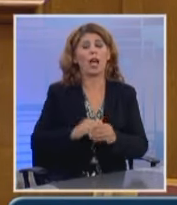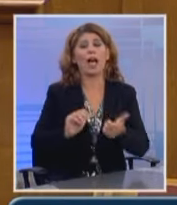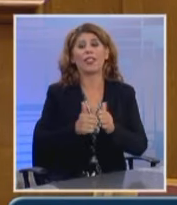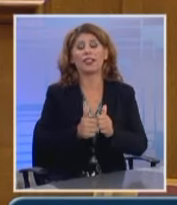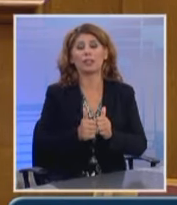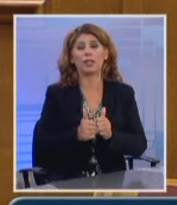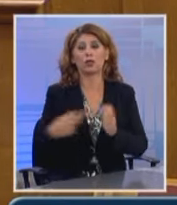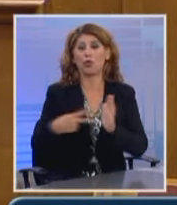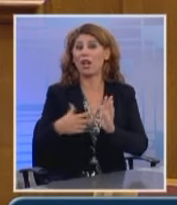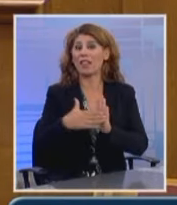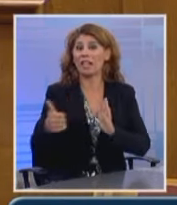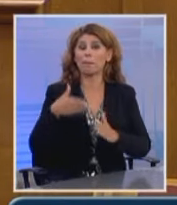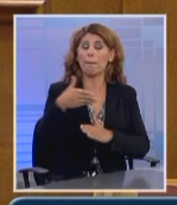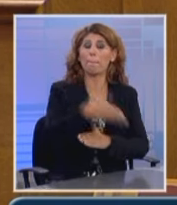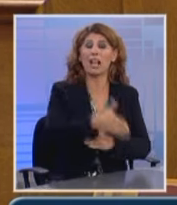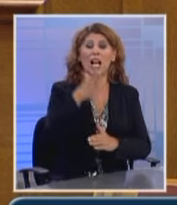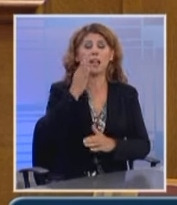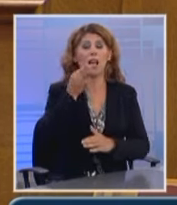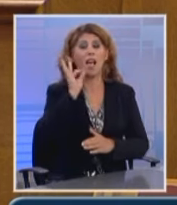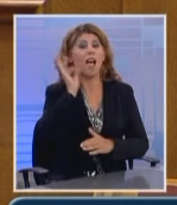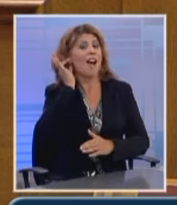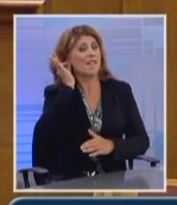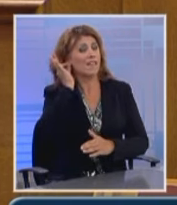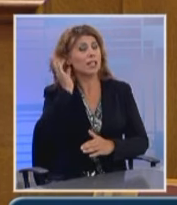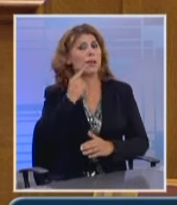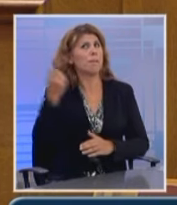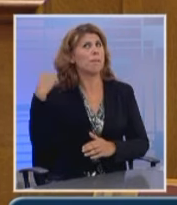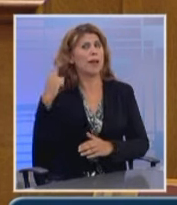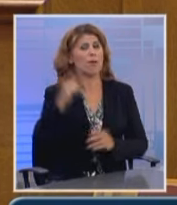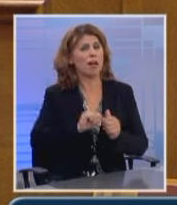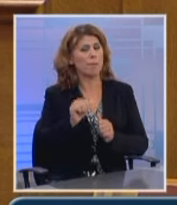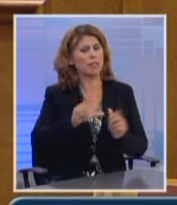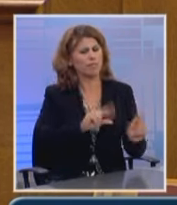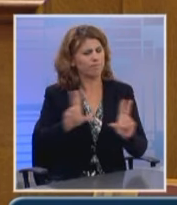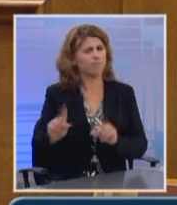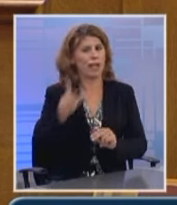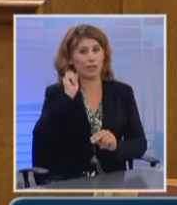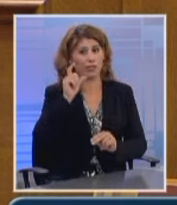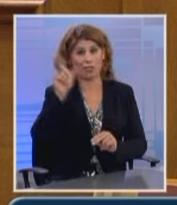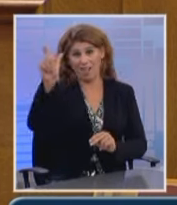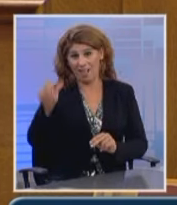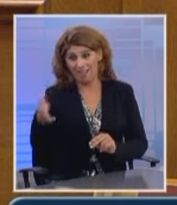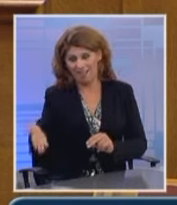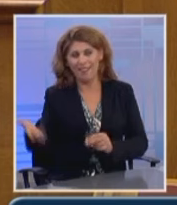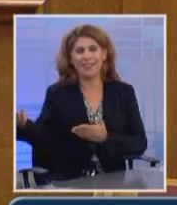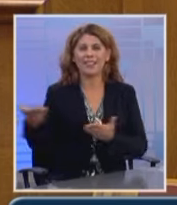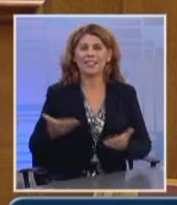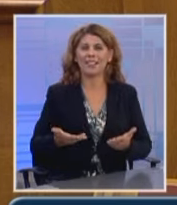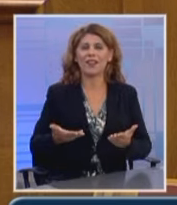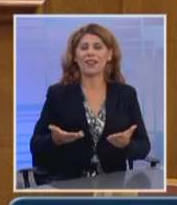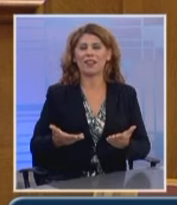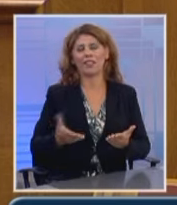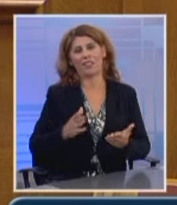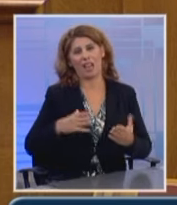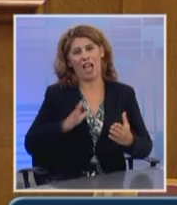είχαν προσκληθεί πριν περίπου ένα μήνα σε ανάλογη εκδήλωση. Στην περίπτωσή σας, ωστόσο, αποκτούν μια ακόμα πιο